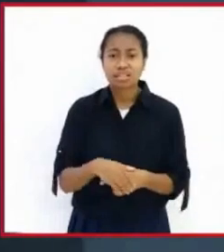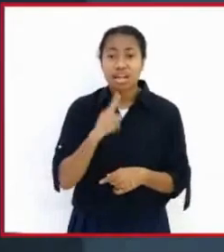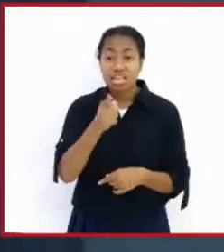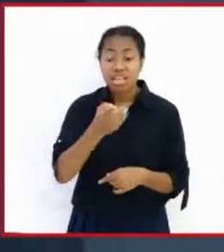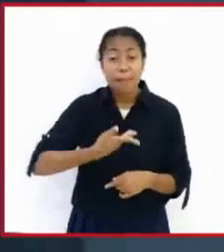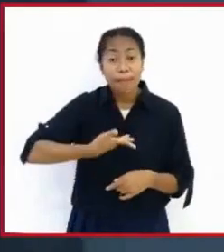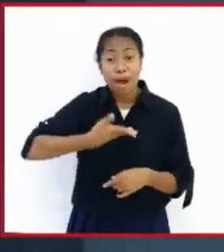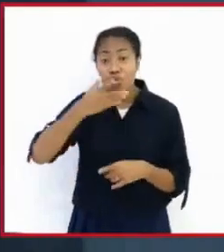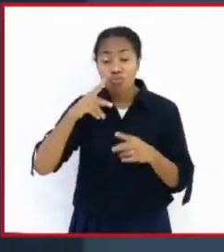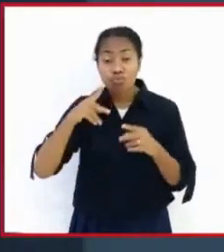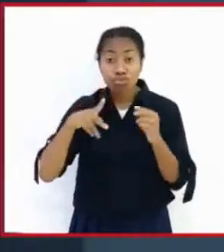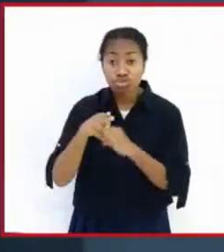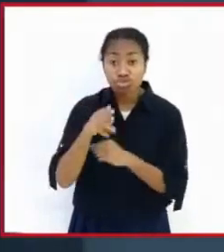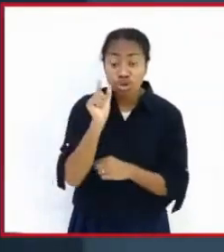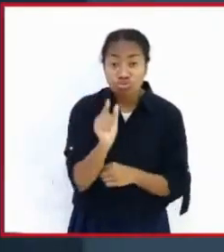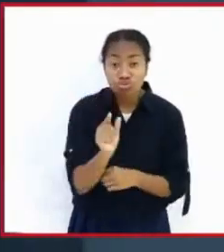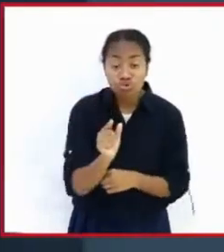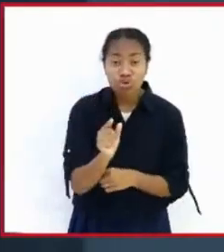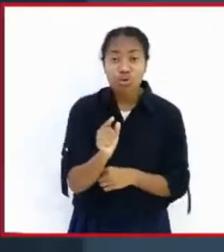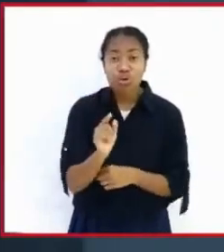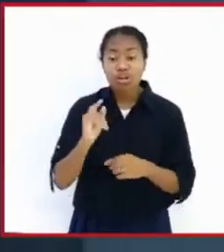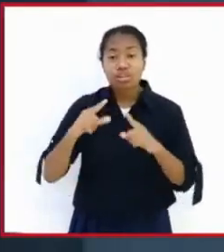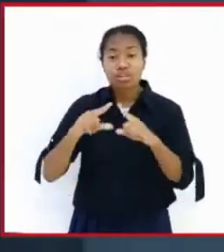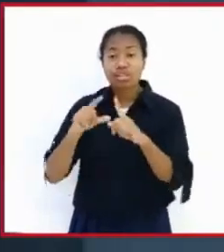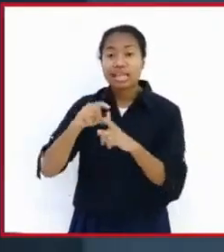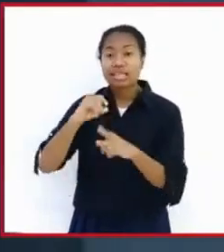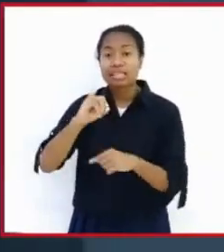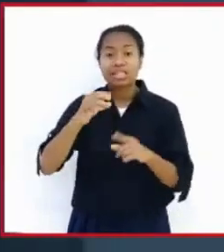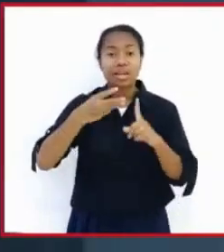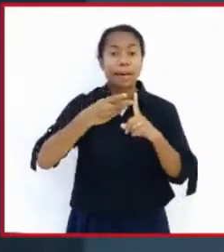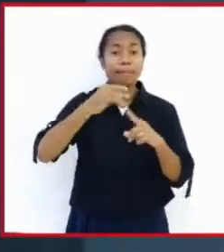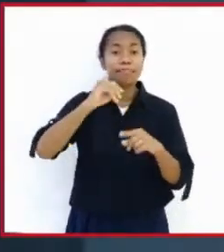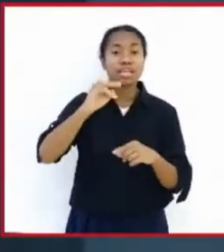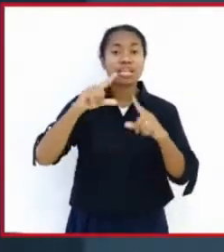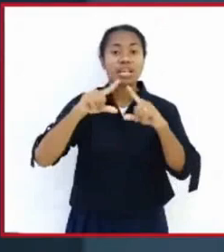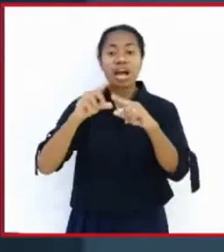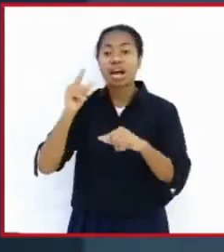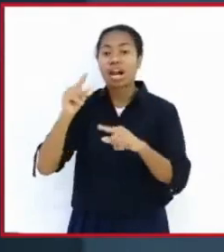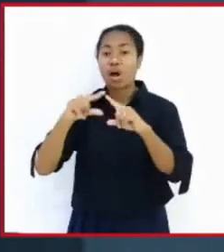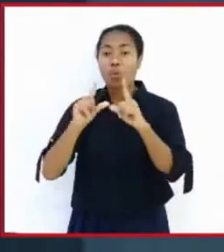memutuskan untuk menjadi seorang biarawati mudah